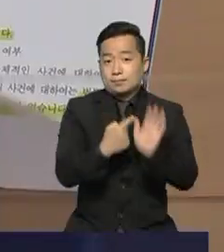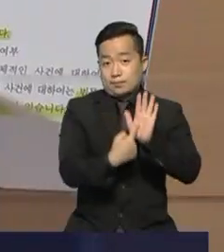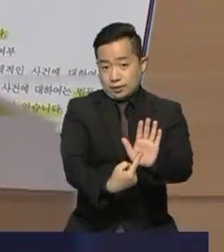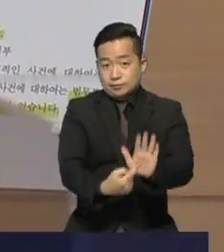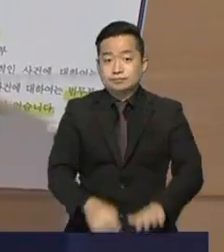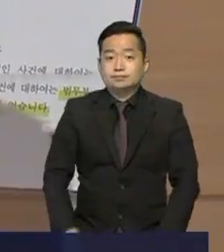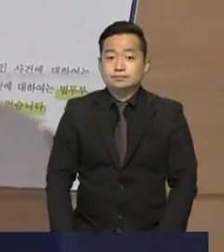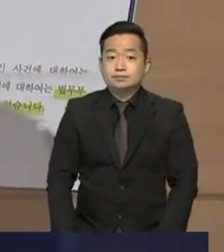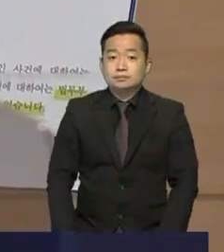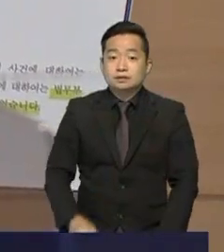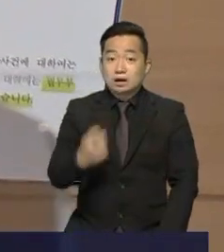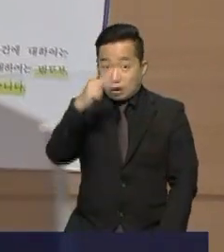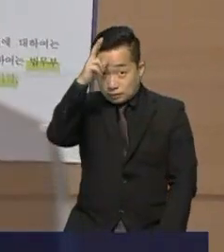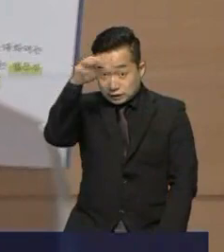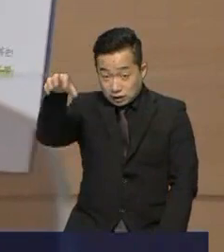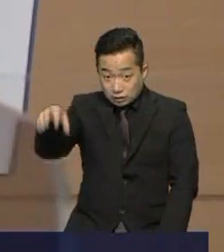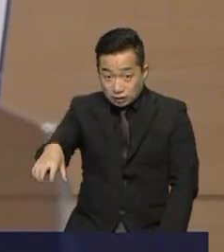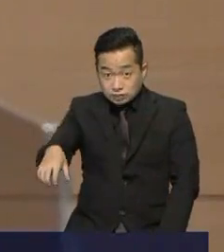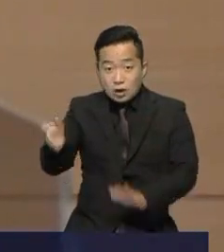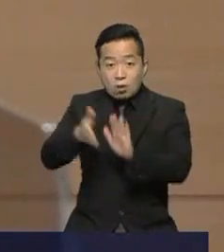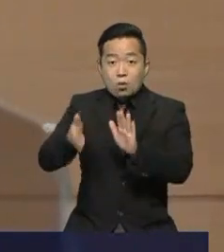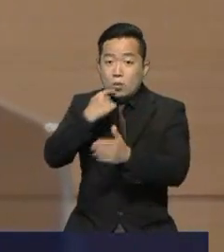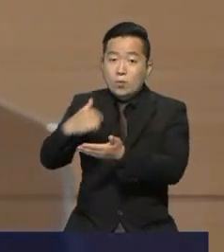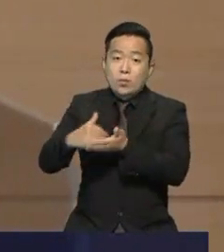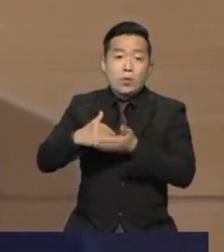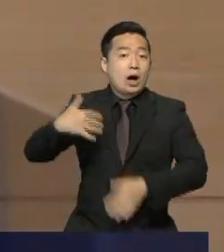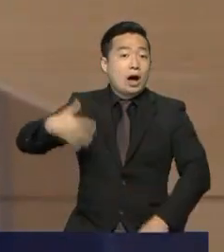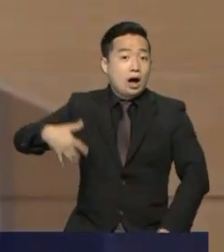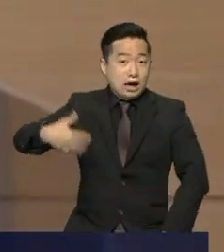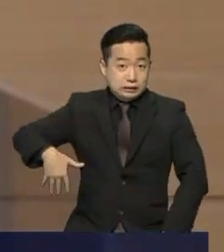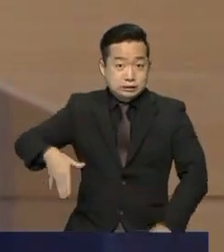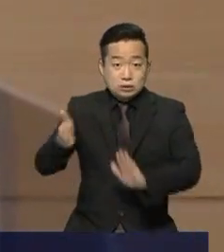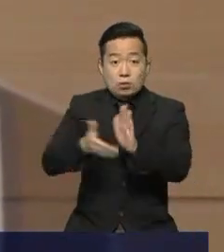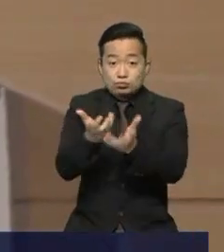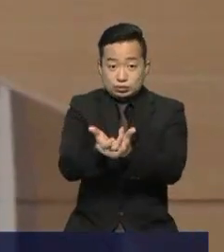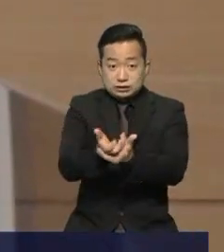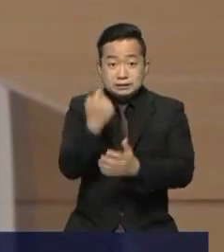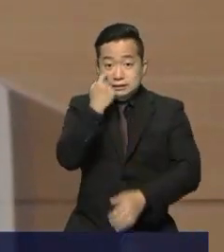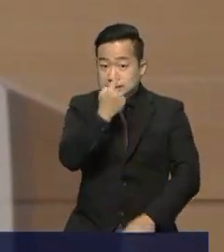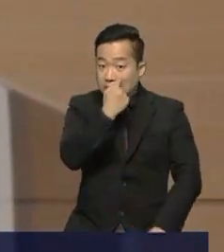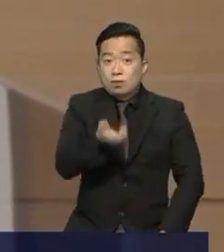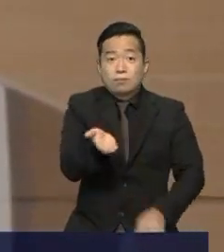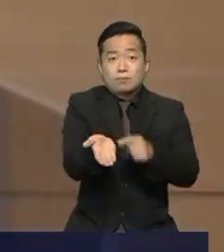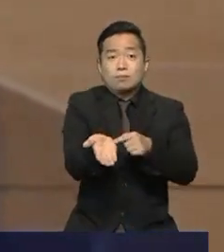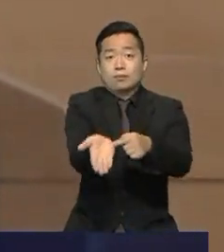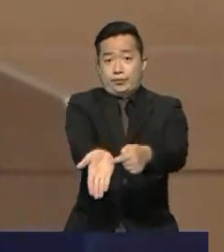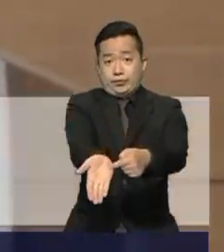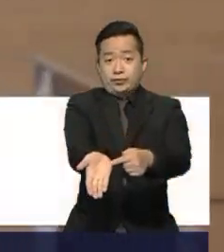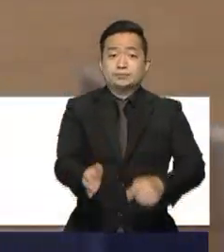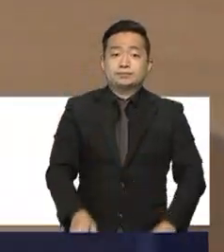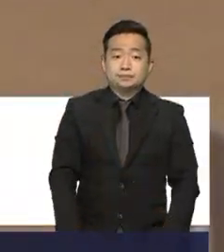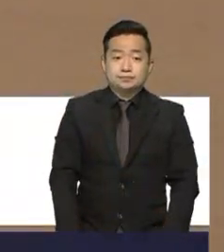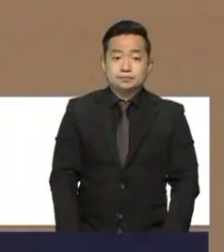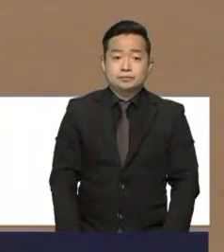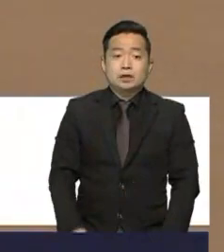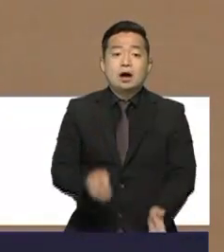장관이 검찰로부터 어떠한 공식 보고도 받지 않았다는 공문을 근거로 내세웠습니다. 법무부